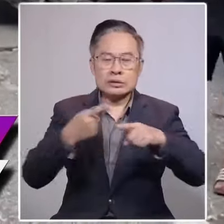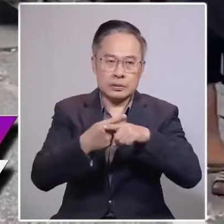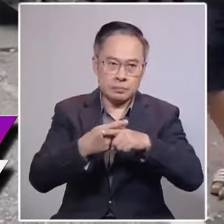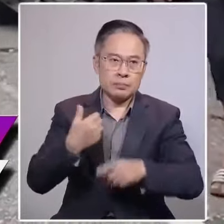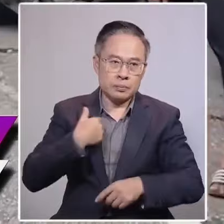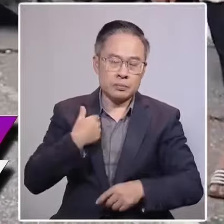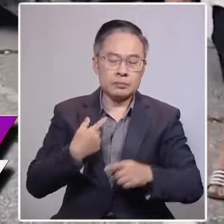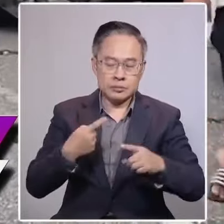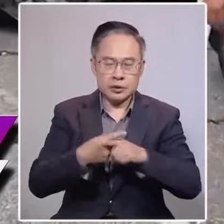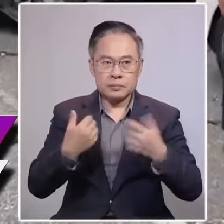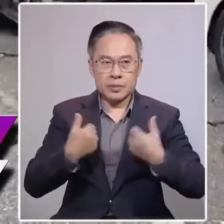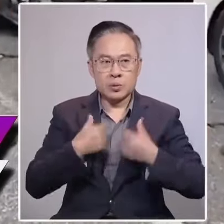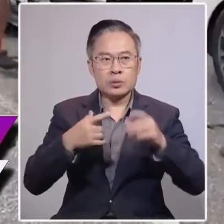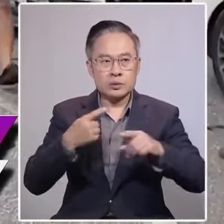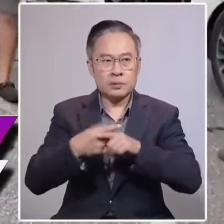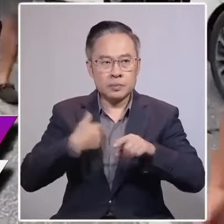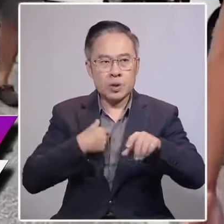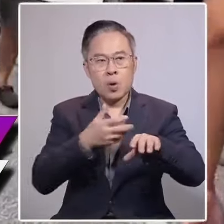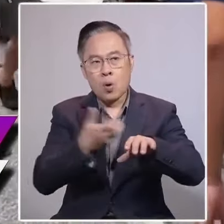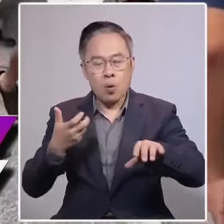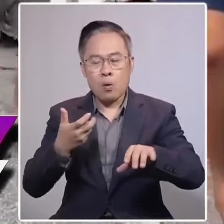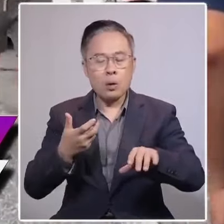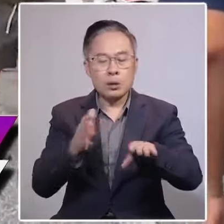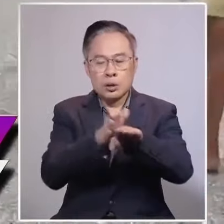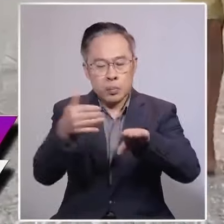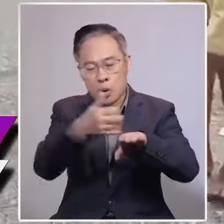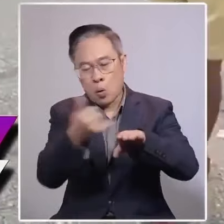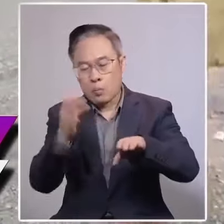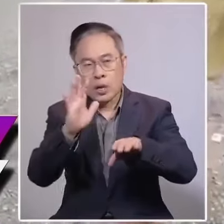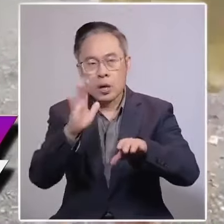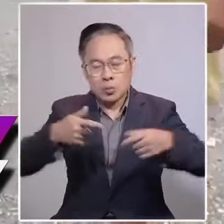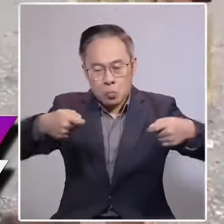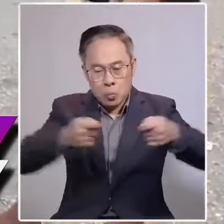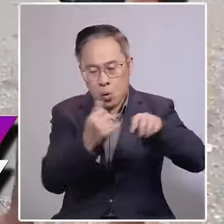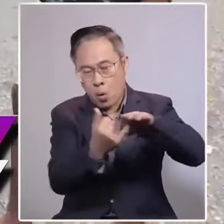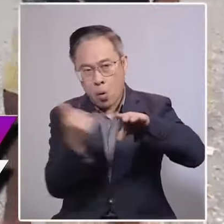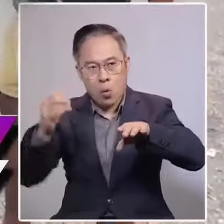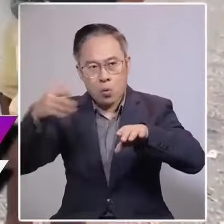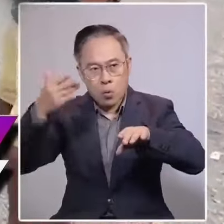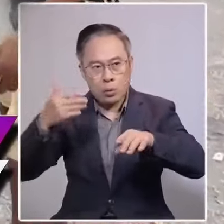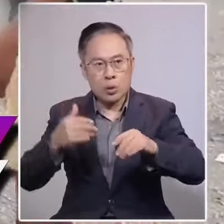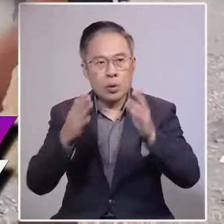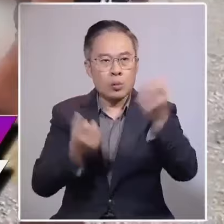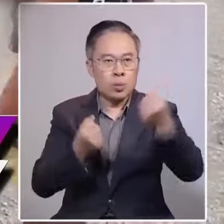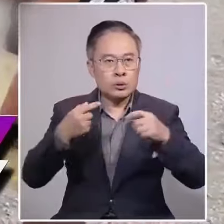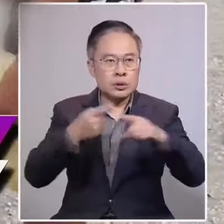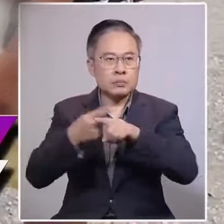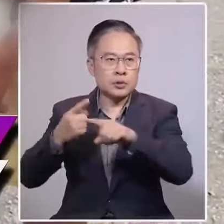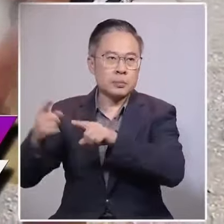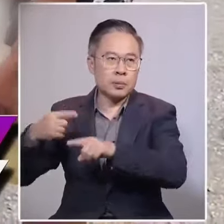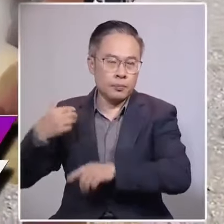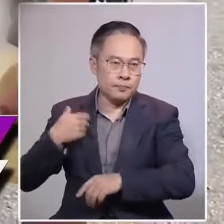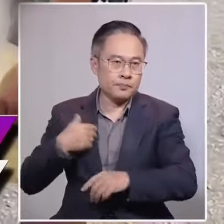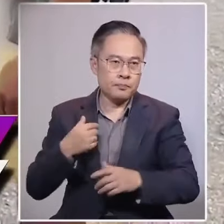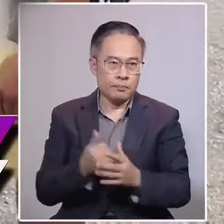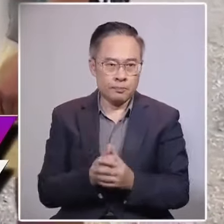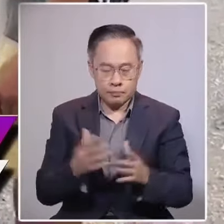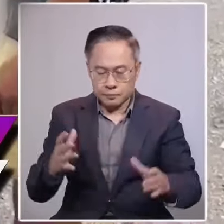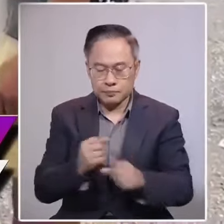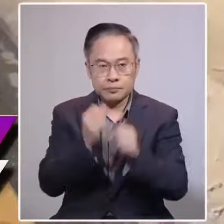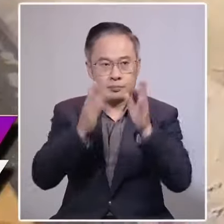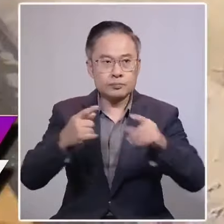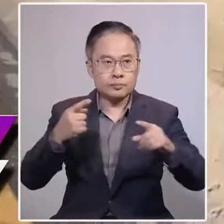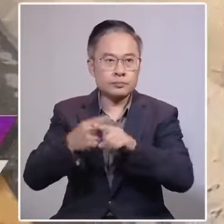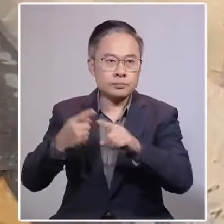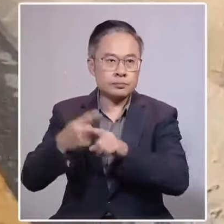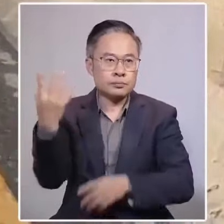ทางแล้วแล้วก็เอ่อลำเลียงตัวออกมาเอาตัวออกมานำส่งโรงพยาบาลโหหนักเลยนะเนี่ยใช่เหตุการณ์นี้ 4คนนะครับทั้งหมด